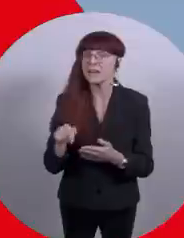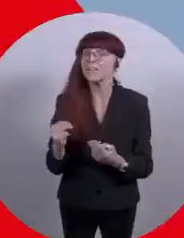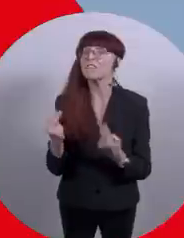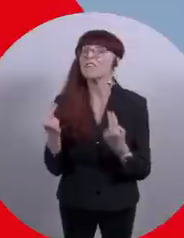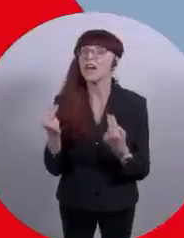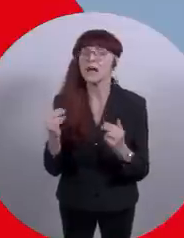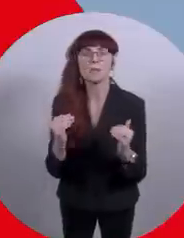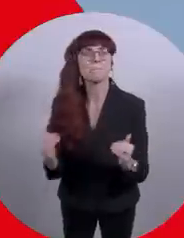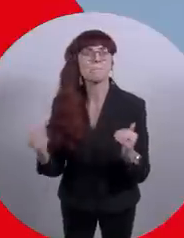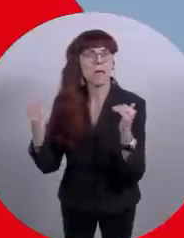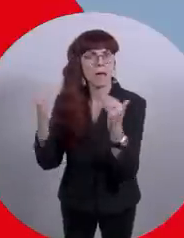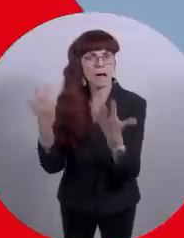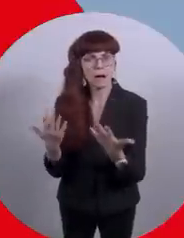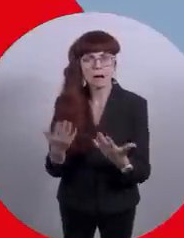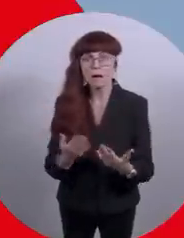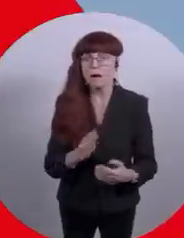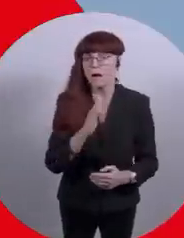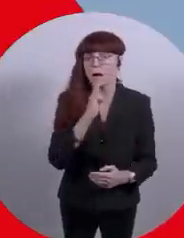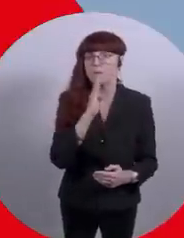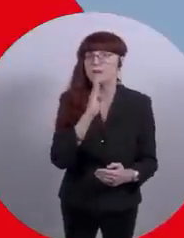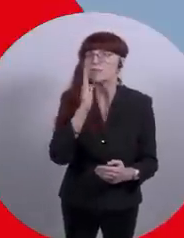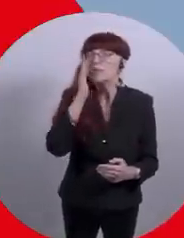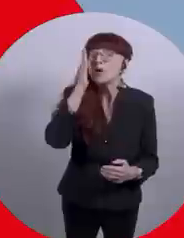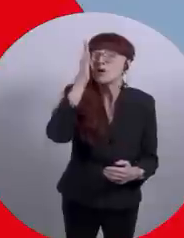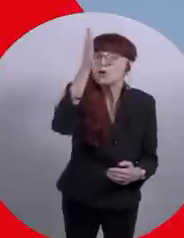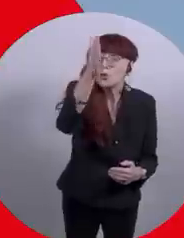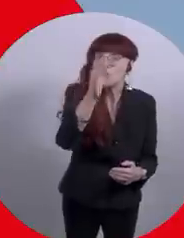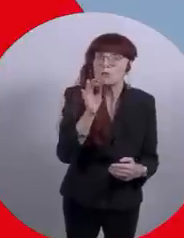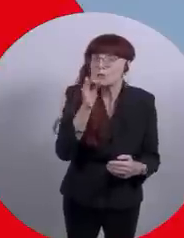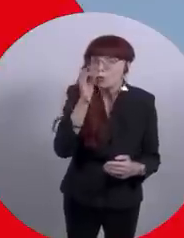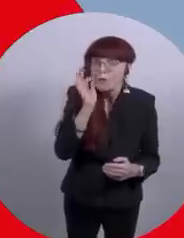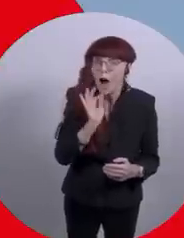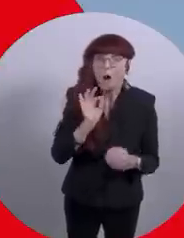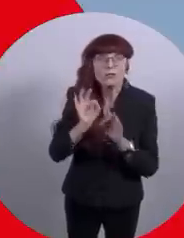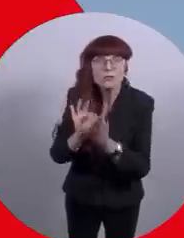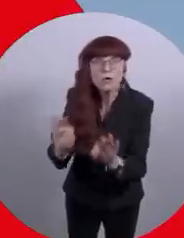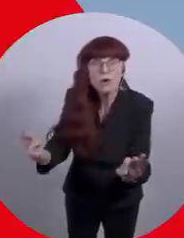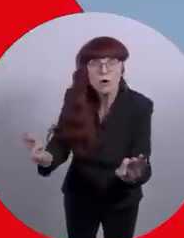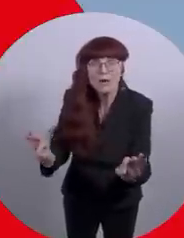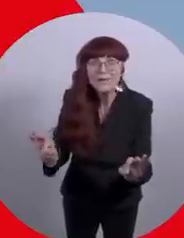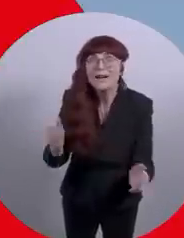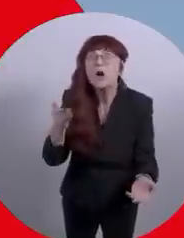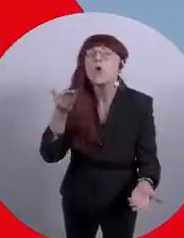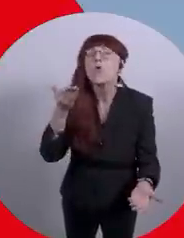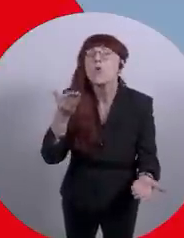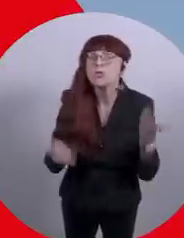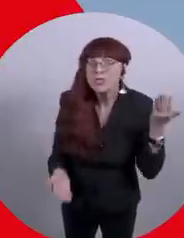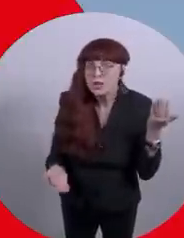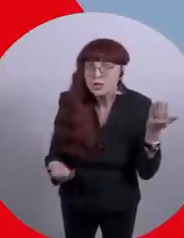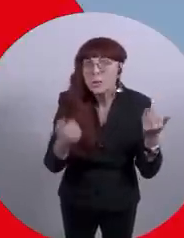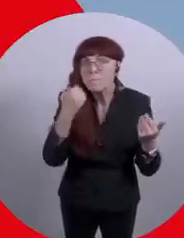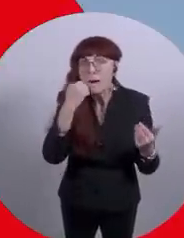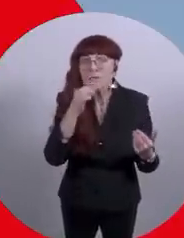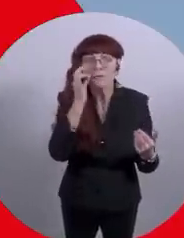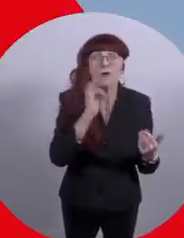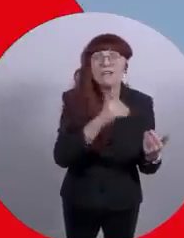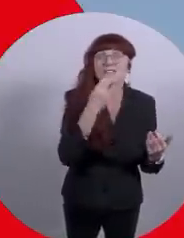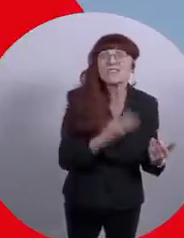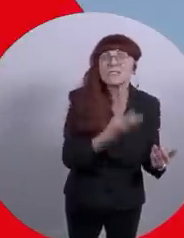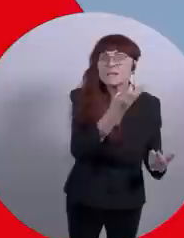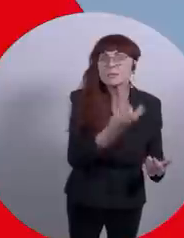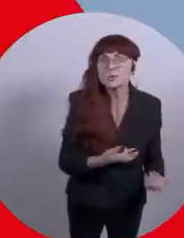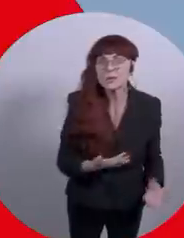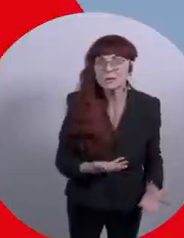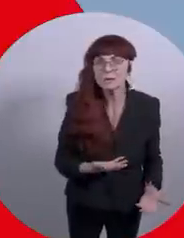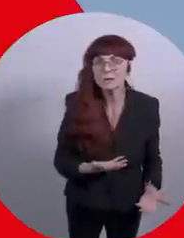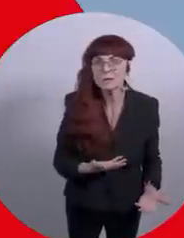die Pensionen Zukunft sicherzustellen in einen entsprechenden Pension ist ein Unterschied von 40% mittlerweile wo sind